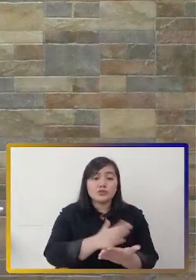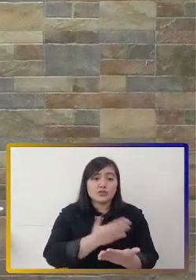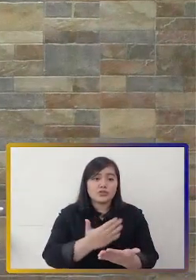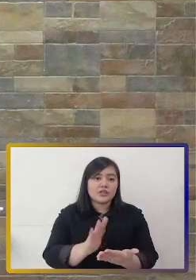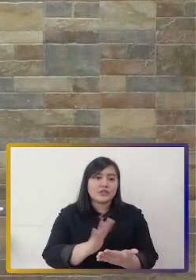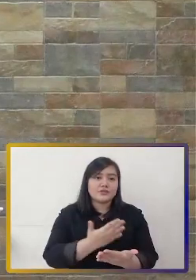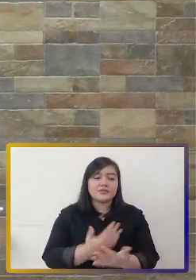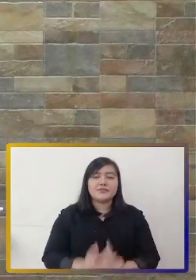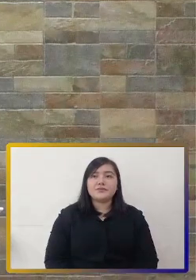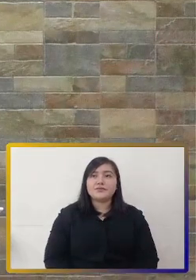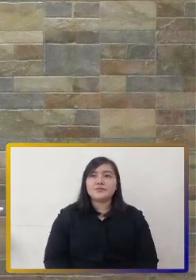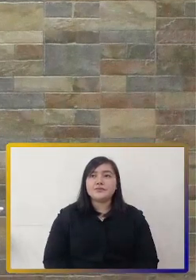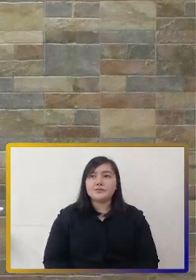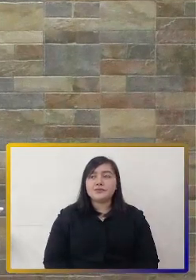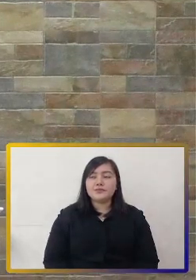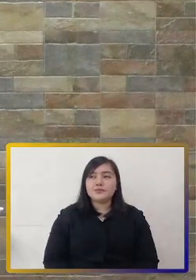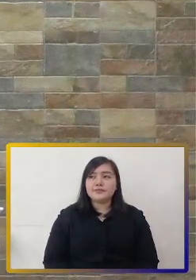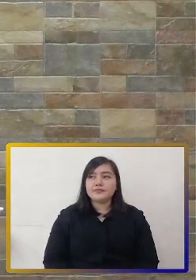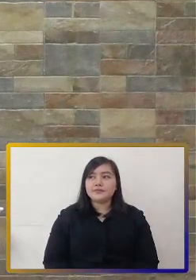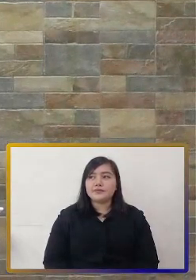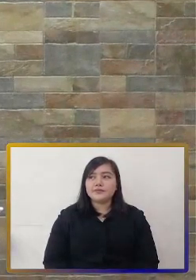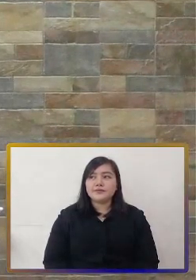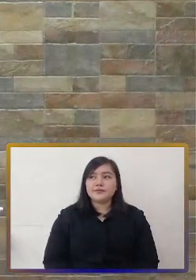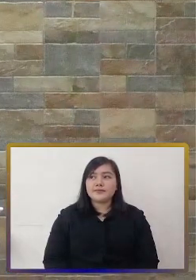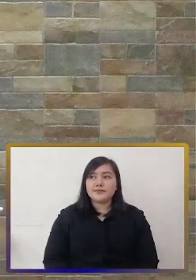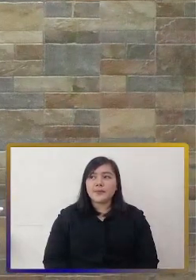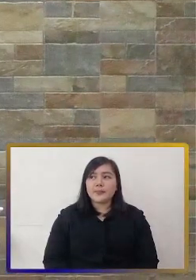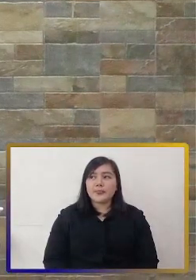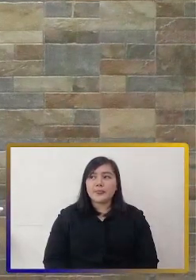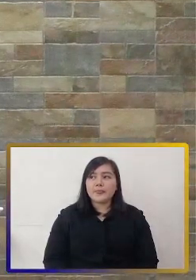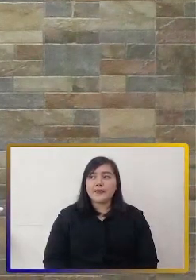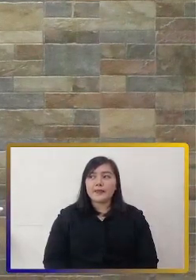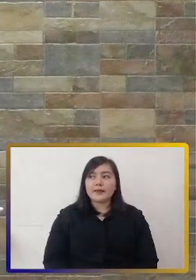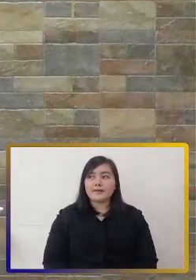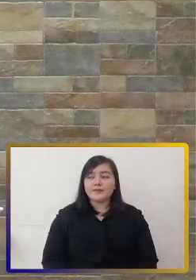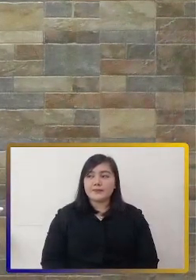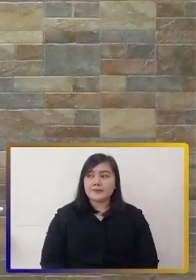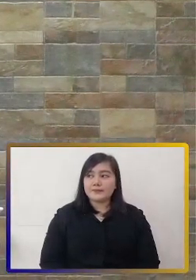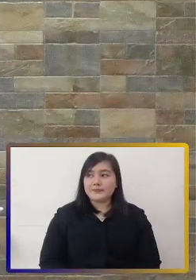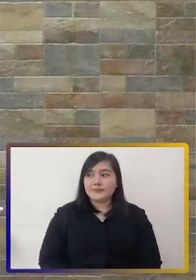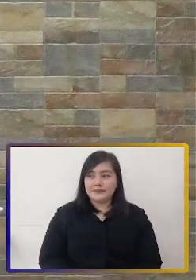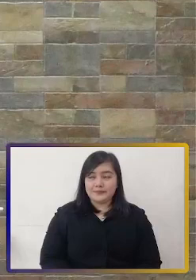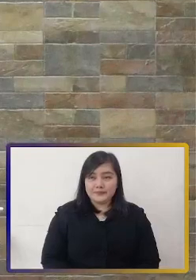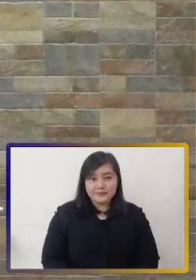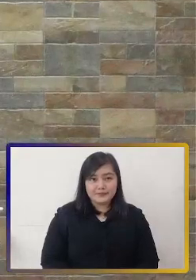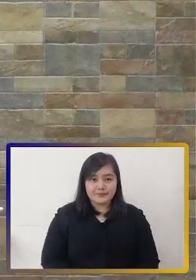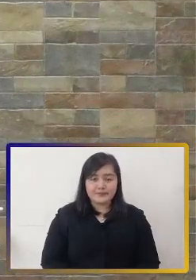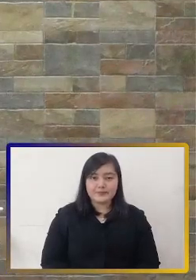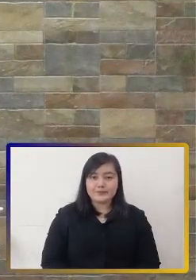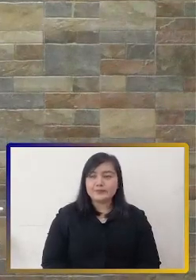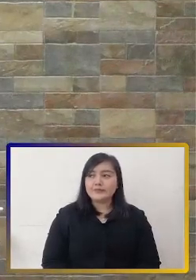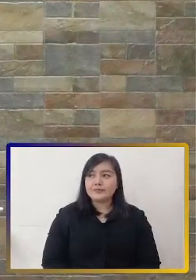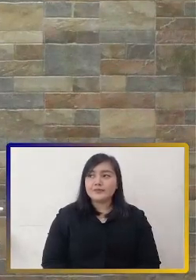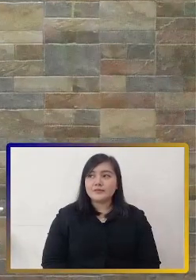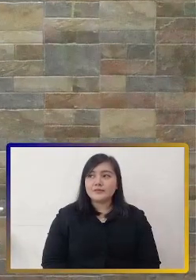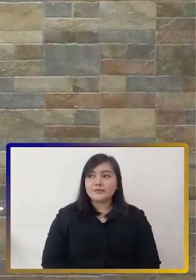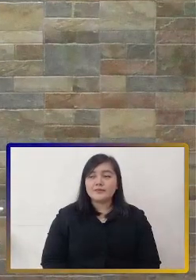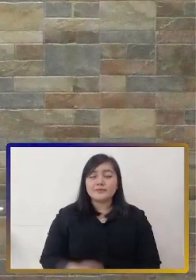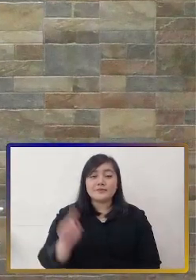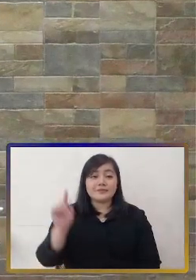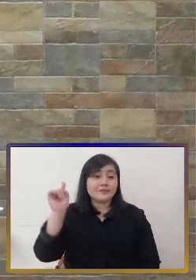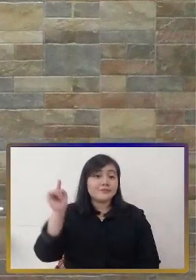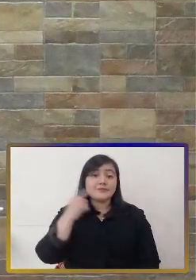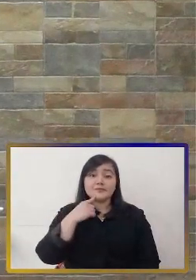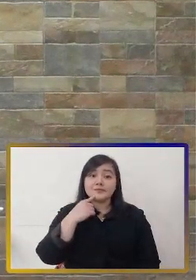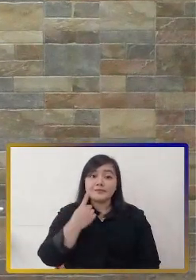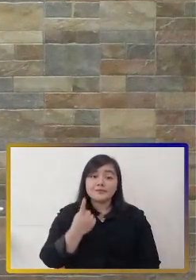I hope nagkakaintindihan po tayo, no? Just let me know kung hindi po maliwanag yung aking pong binabanggit po sa inyo. Alright? Or kung mahina po ang